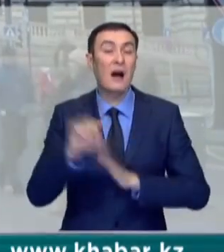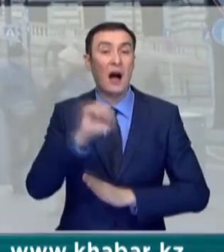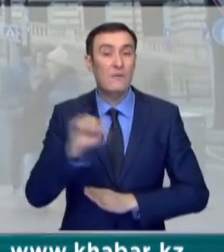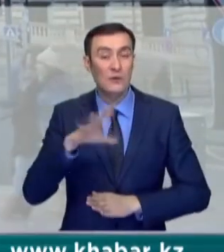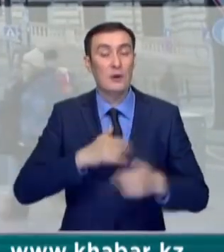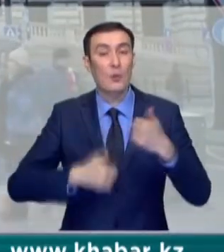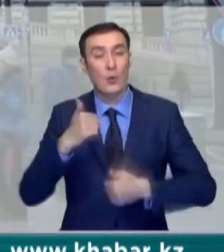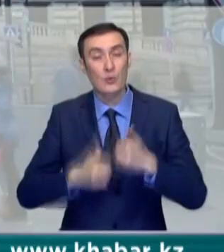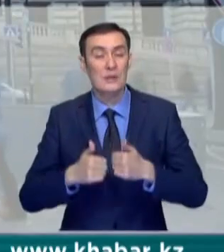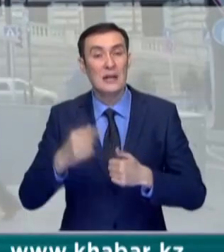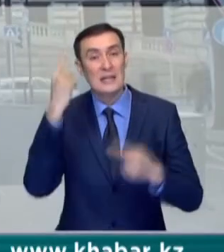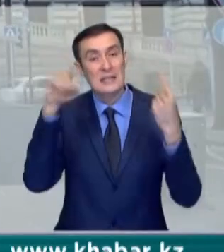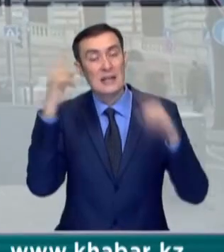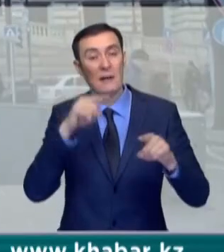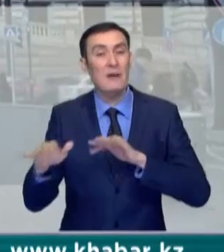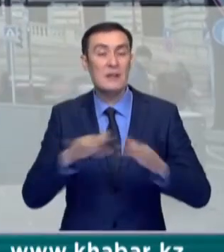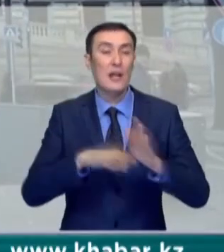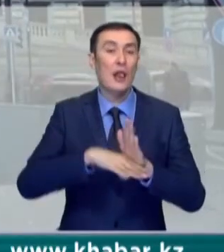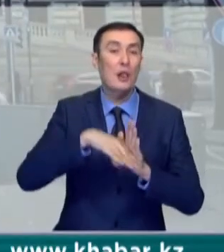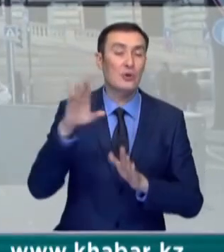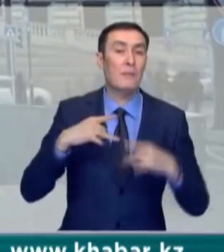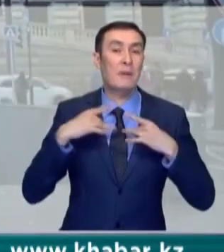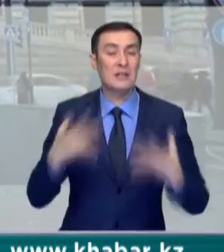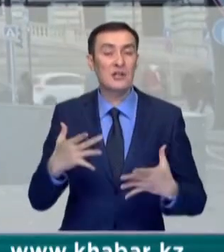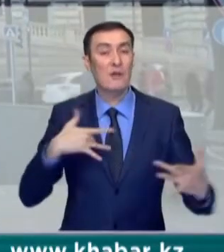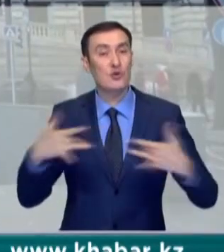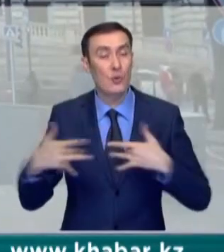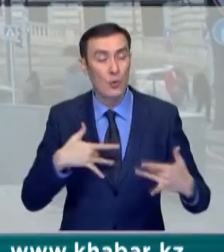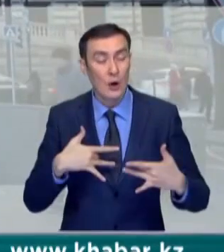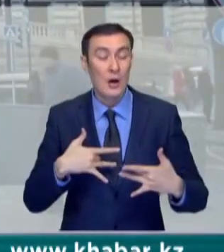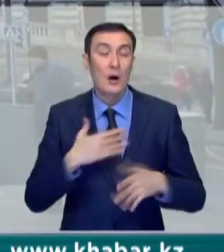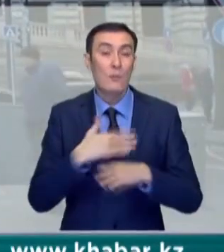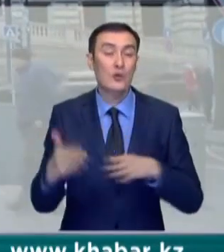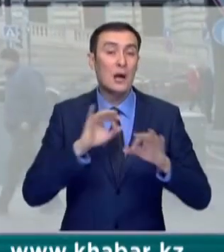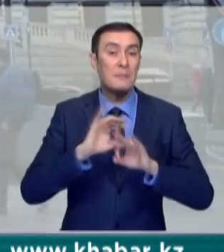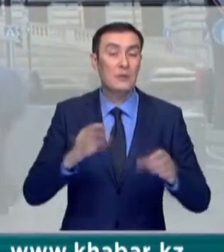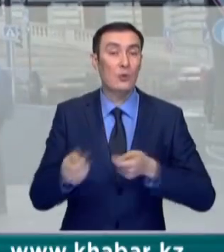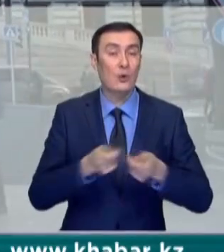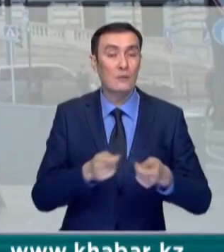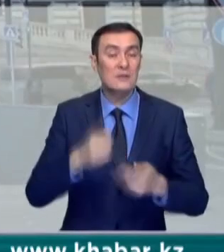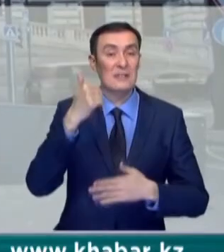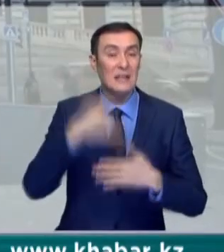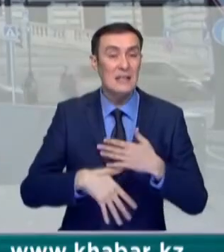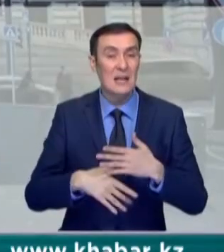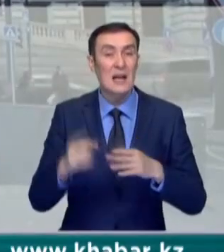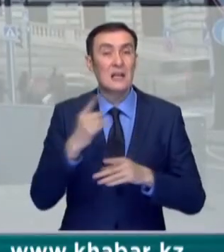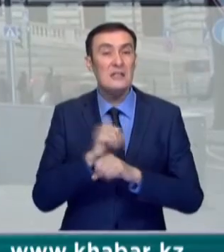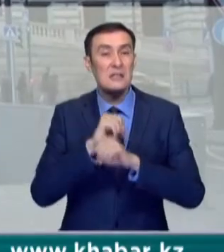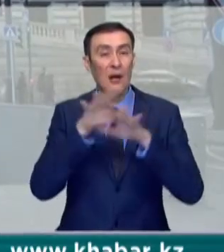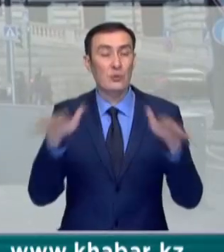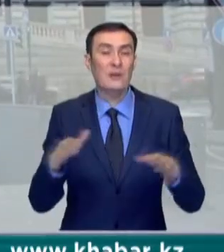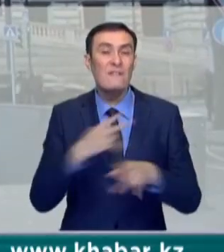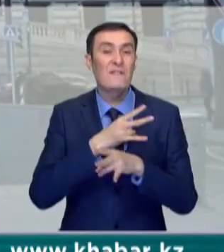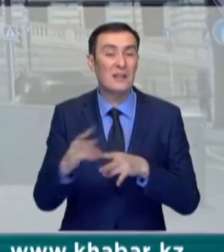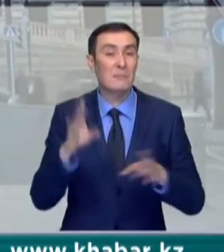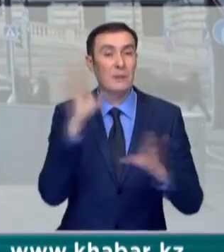провела конкурс среди дизайнеров на проведение лучшего праздничного шоу. Как позже объяснило руководство столицы, салют наносит большой вред живой